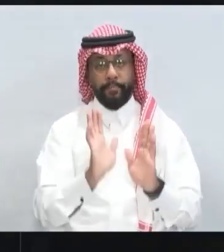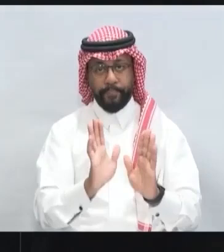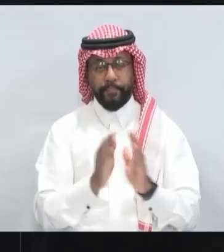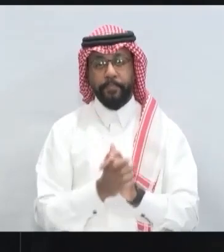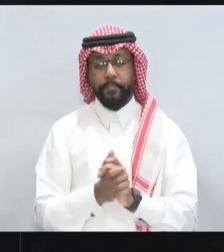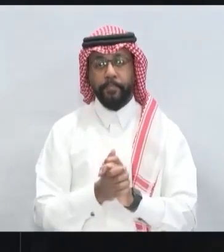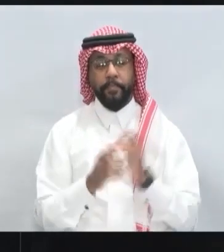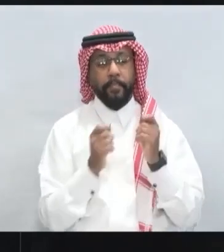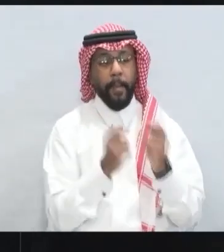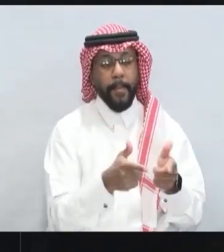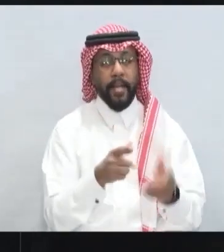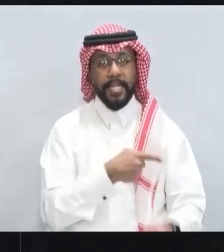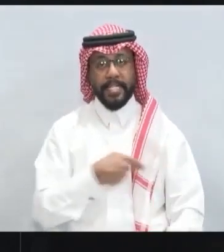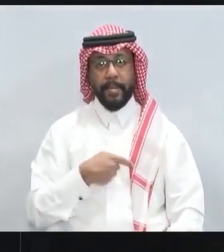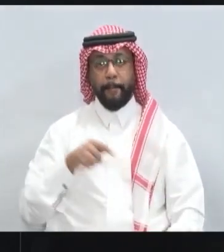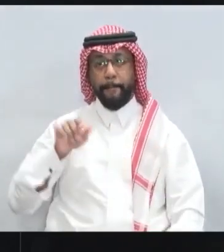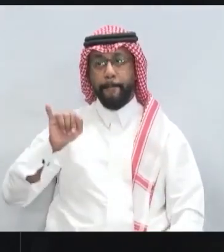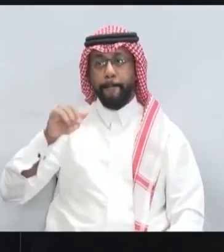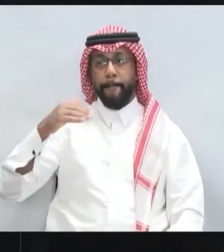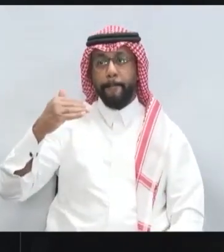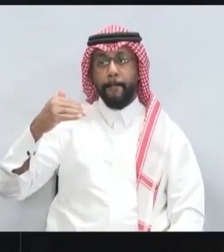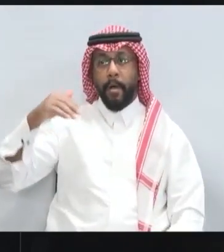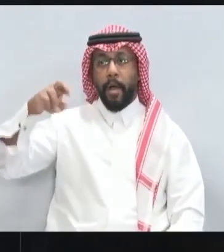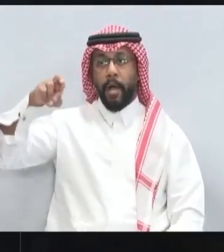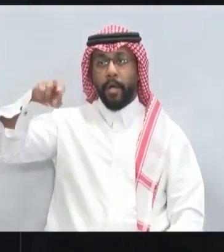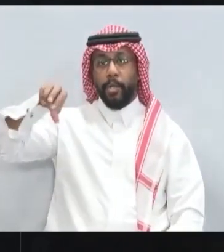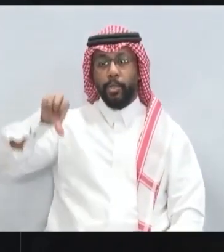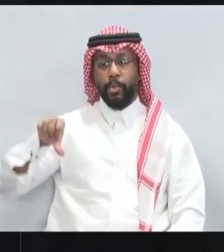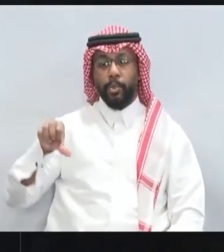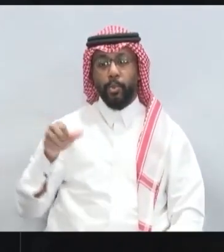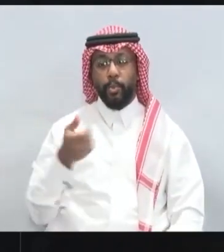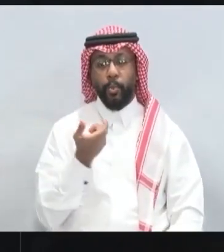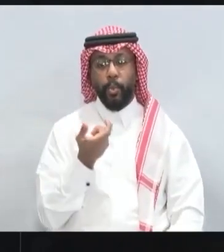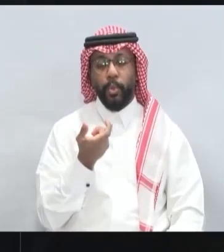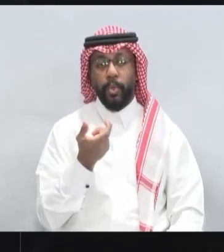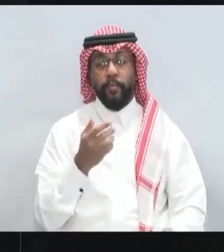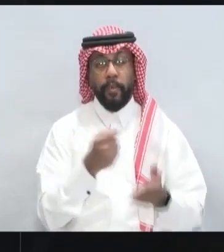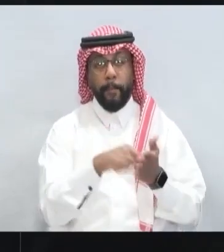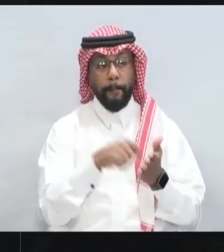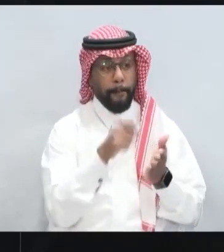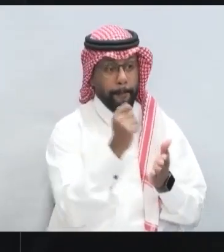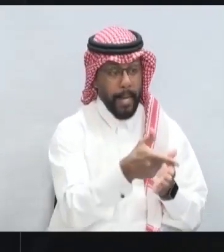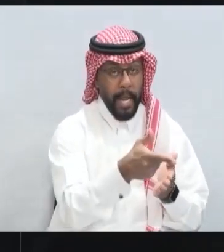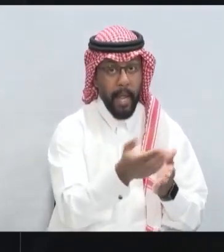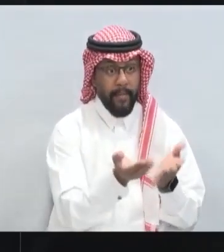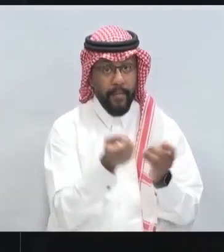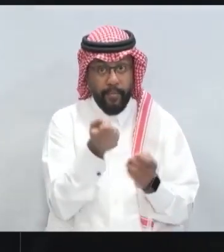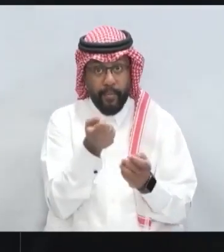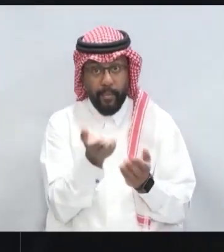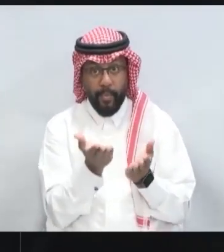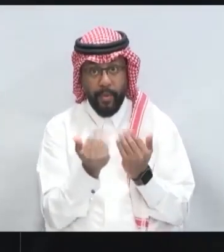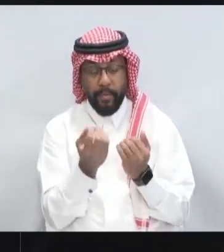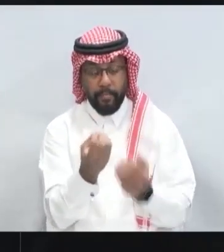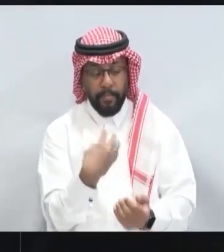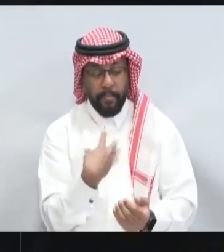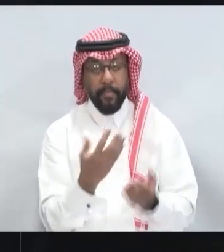للبيع هذا ما يسمى بالمخزون فاذا اردنا بيعه اما ان نبيعه وناخذ الاموال وبالتالي هذا ما يسمى بالنقديه